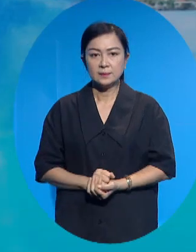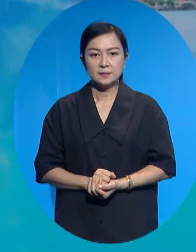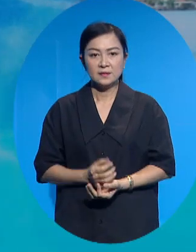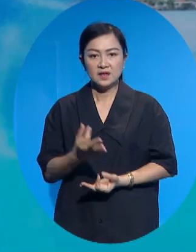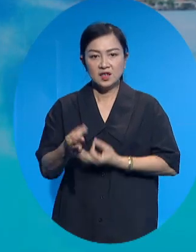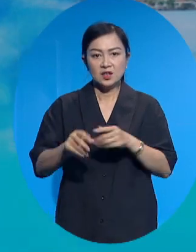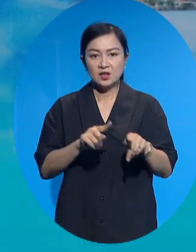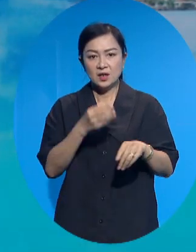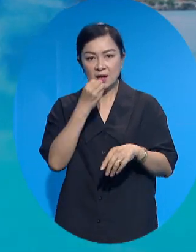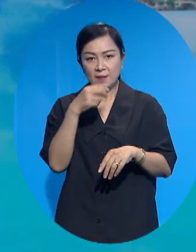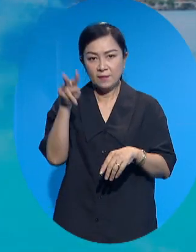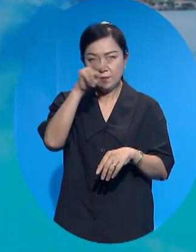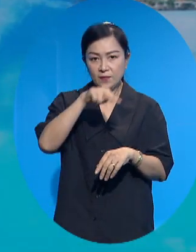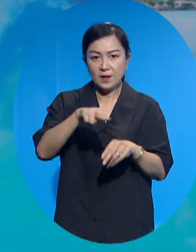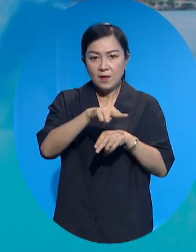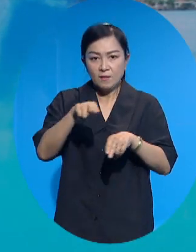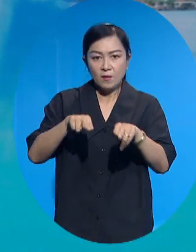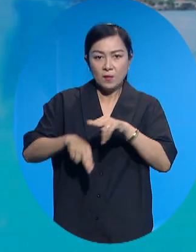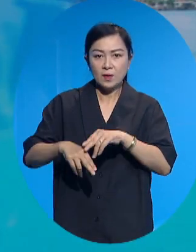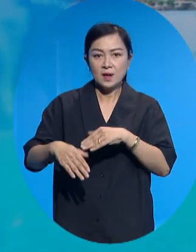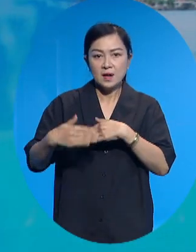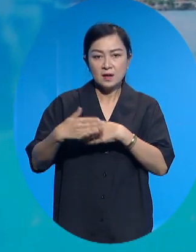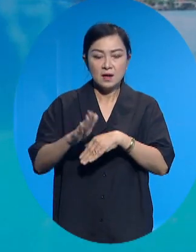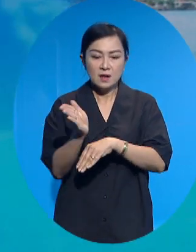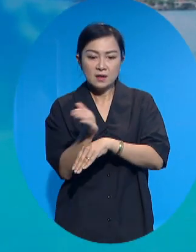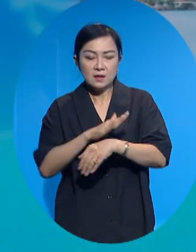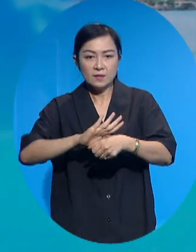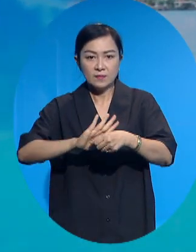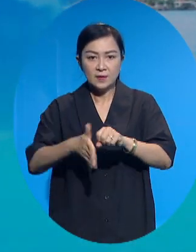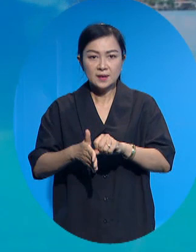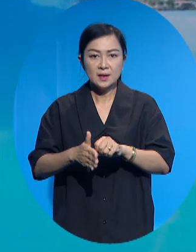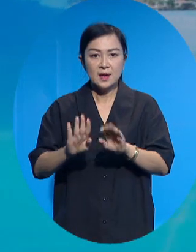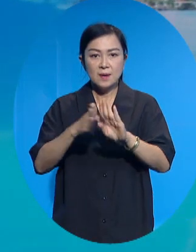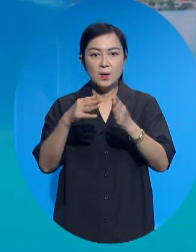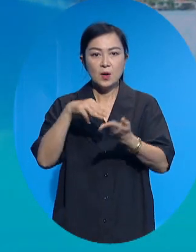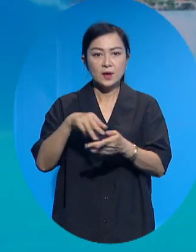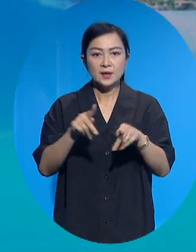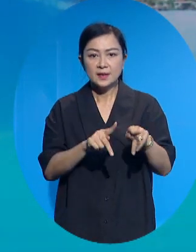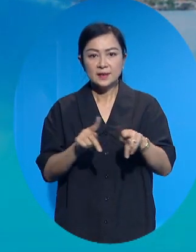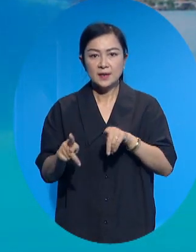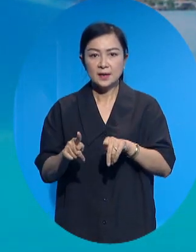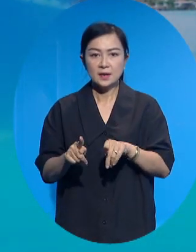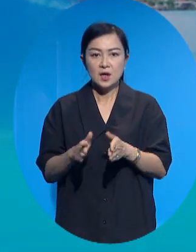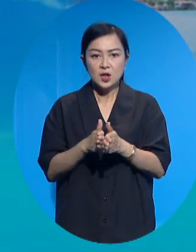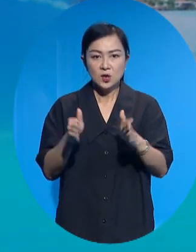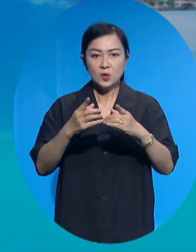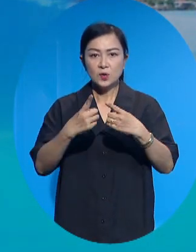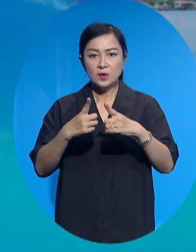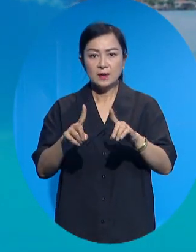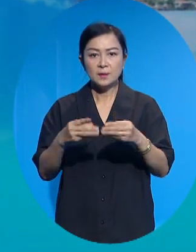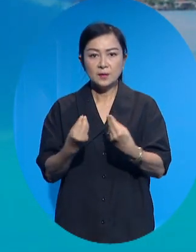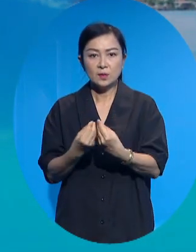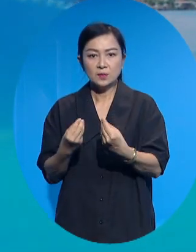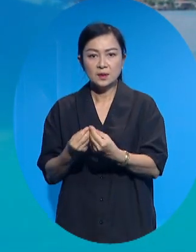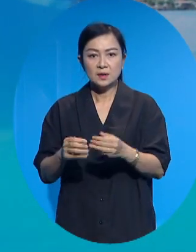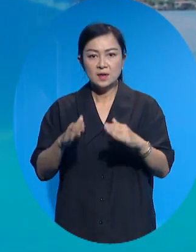thị trường kinh doanh ẩm thực Việt Nam đã phục hồi sát với Mốc trước dịch covid 19 mở ra nhiều cơ hội kinh doanh và Đó cũng là lý do mà nhiều doanh nghiệp